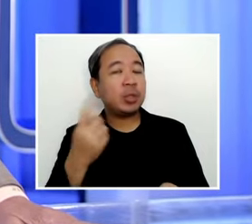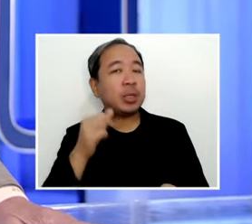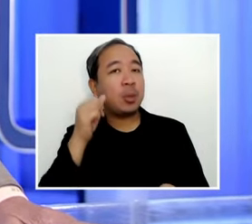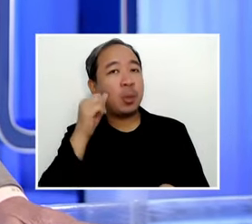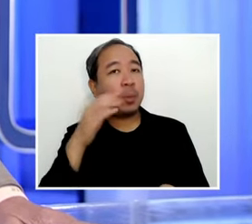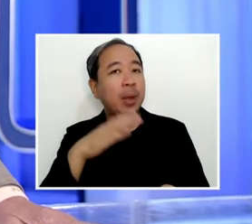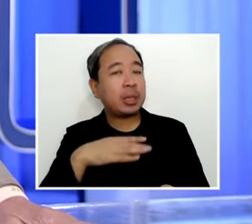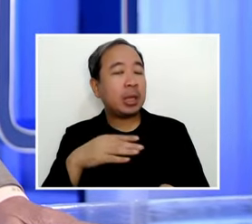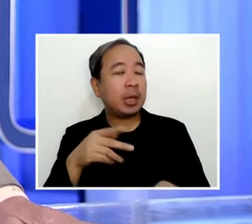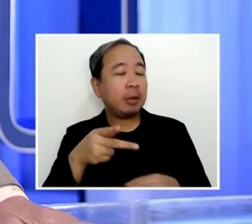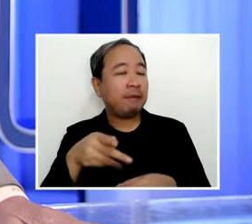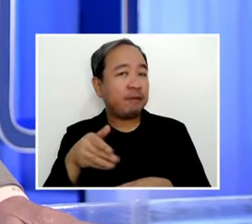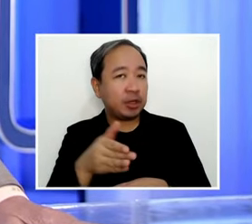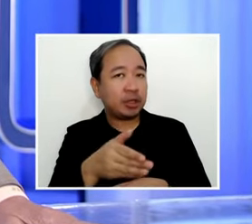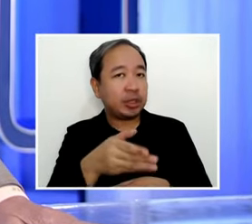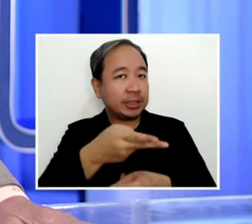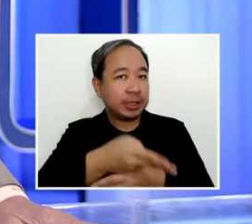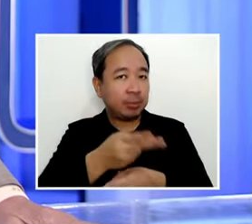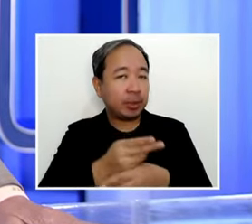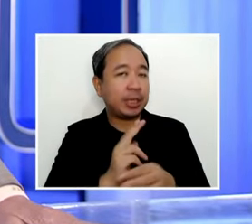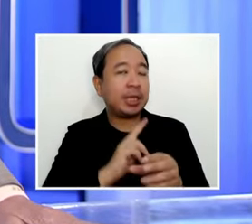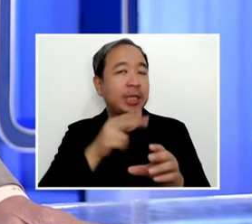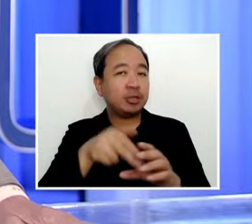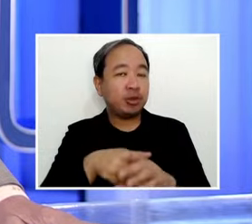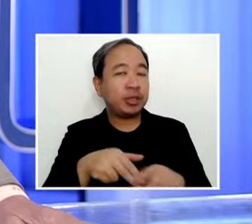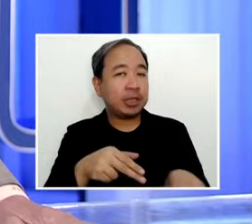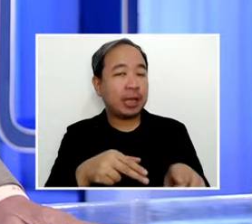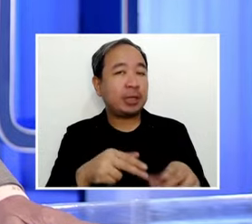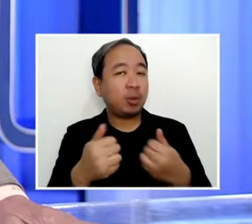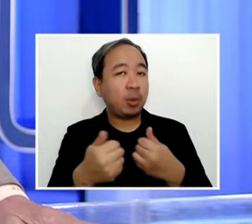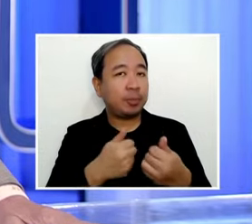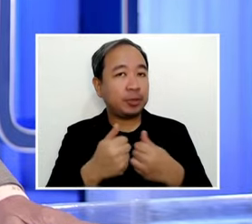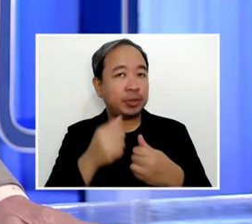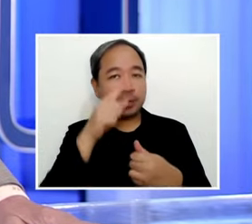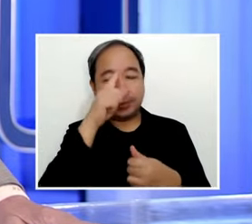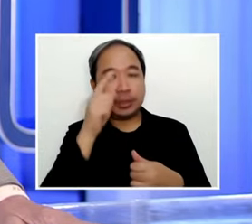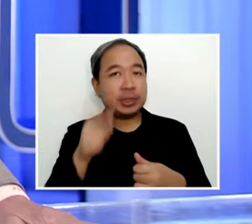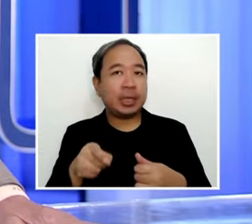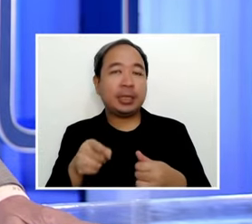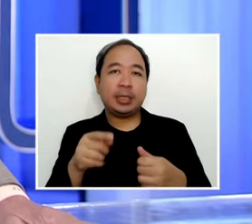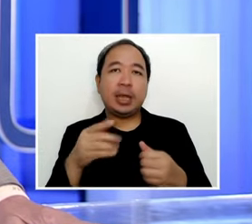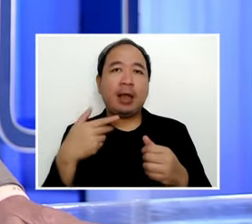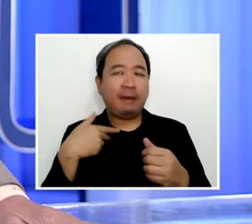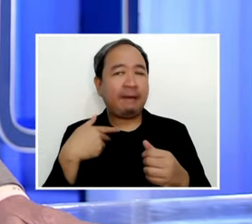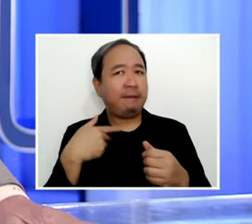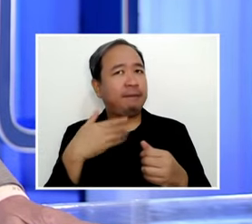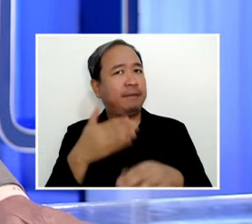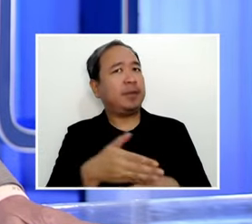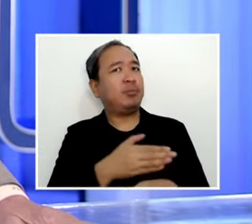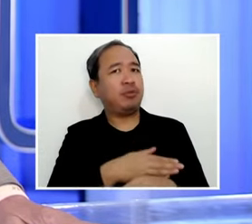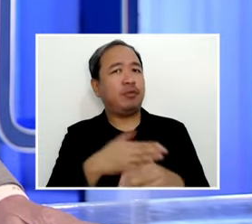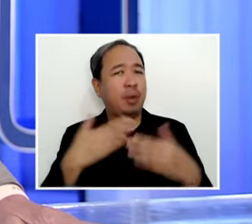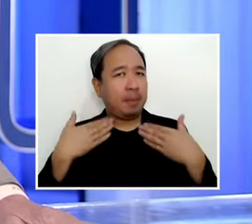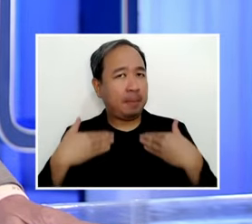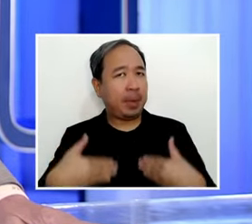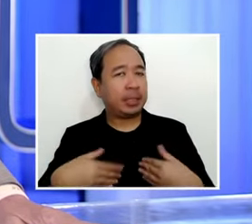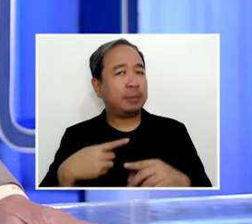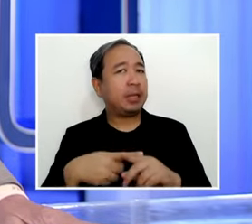ang inaalagaan at sinasali sa mga show? Dahil ito yung gumaganda ang katawan at kayang lumaki